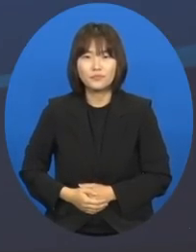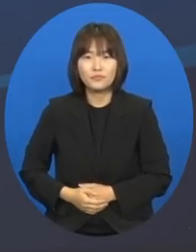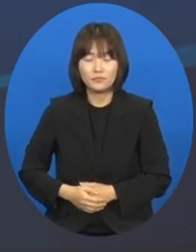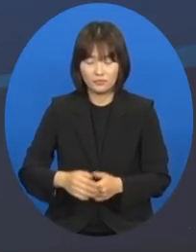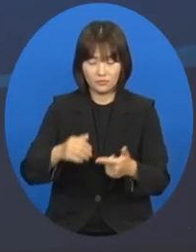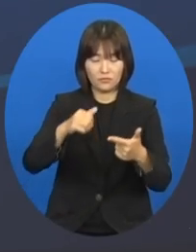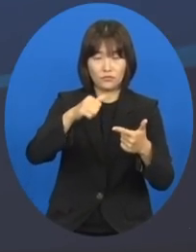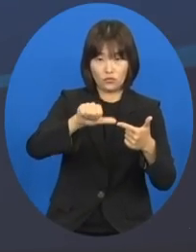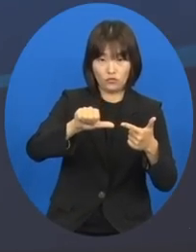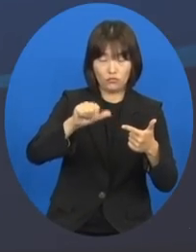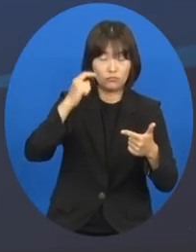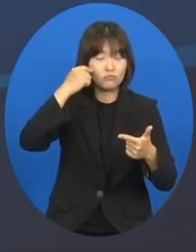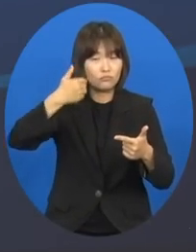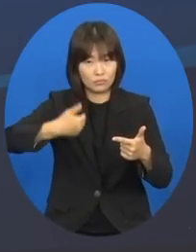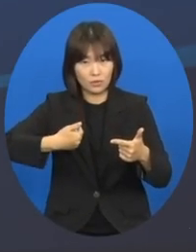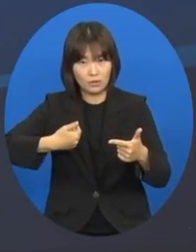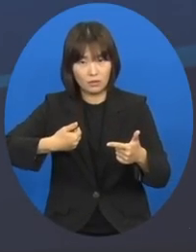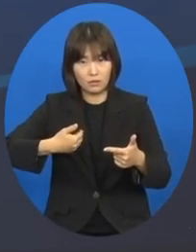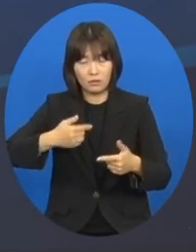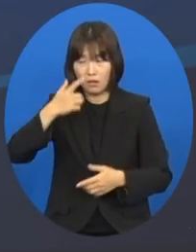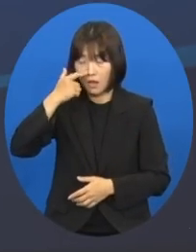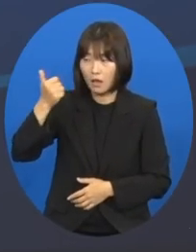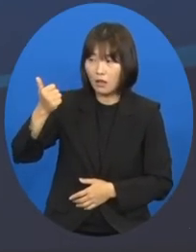둘째가 딱 물어보더라구요 아빠